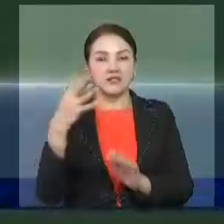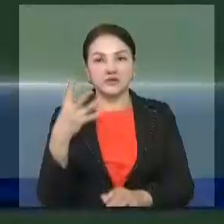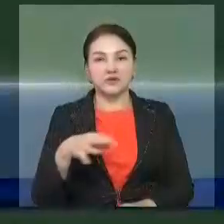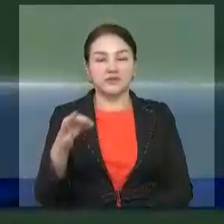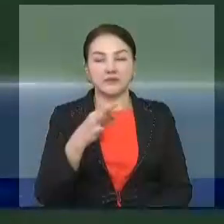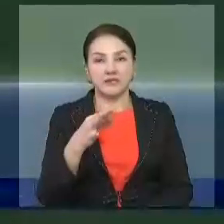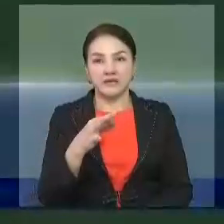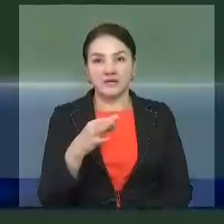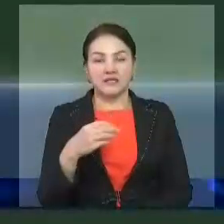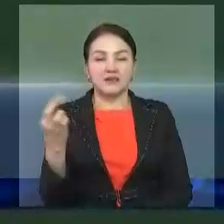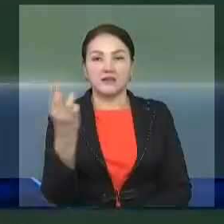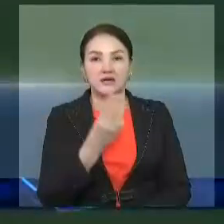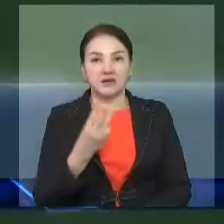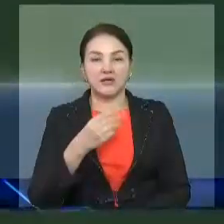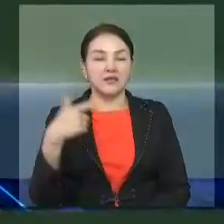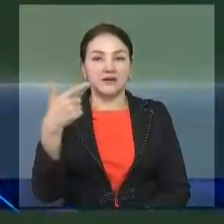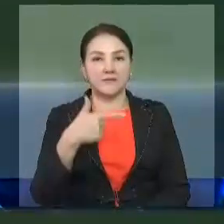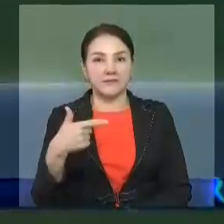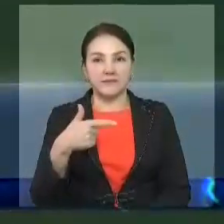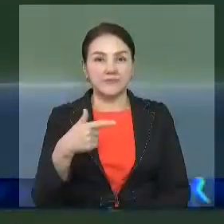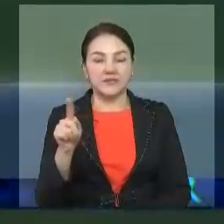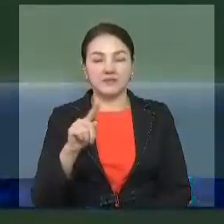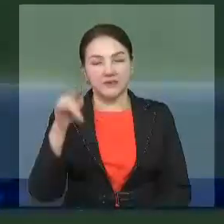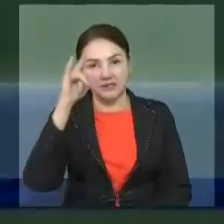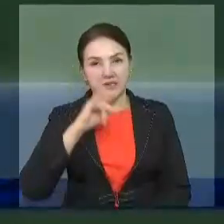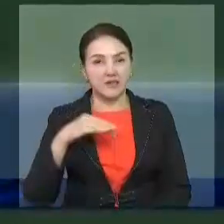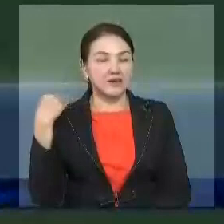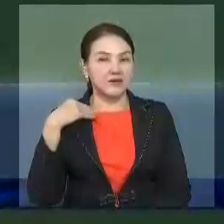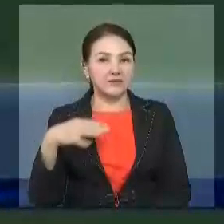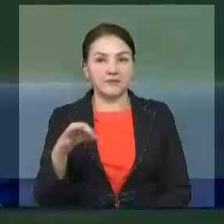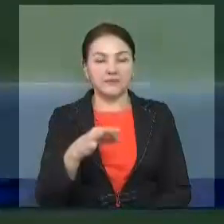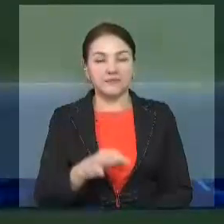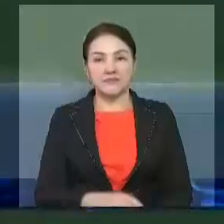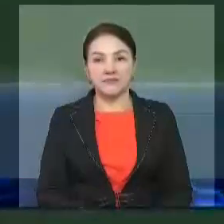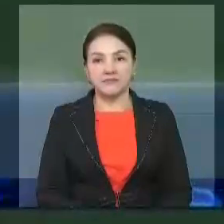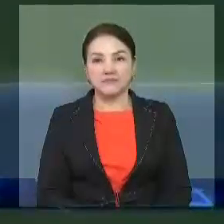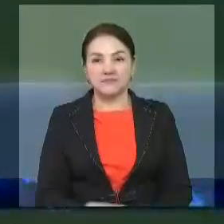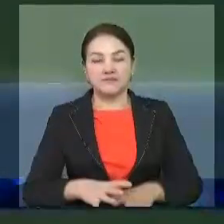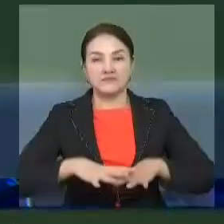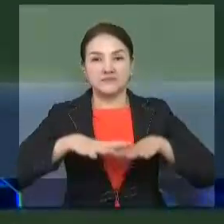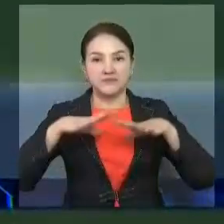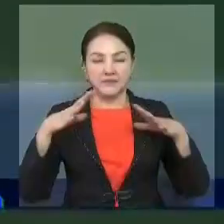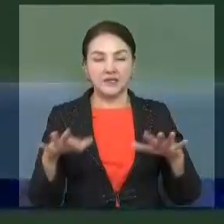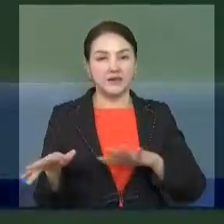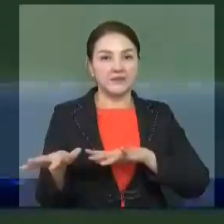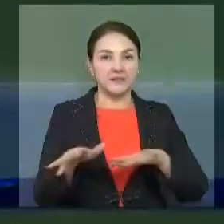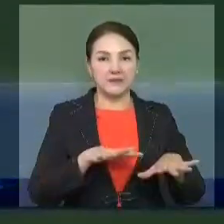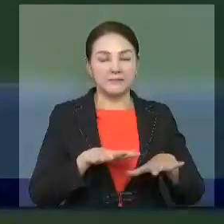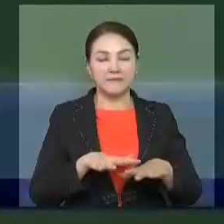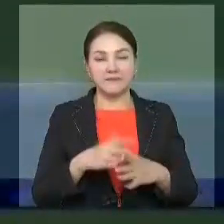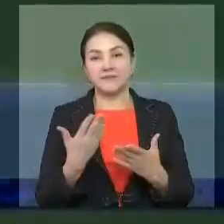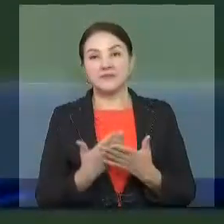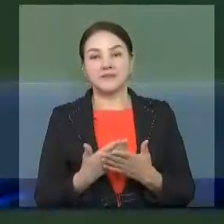областей: Мангистауской, Атырауской, Западно-Казахстанской и Актюбинской области. В рамках большого мероприятия по